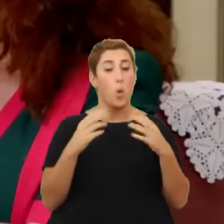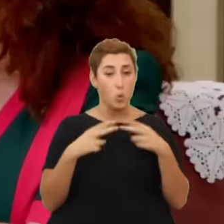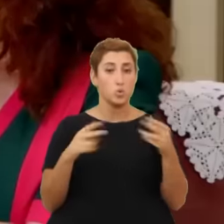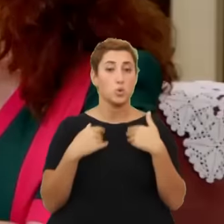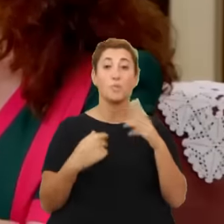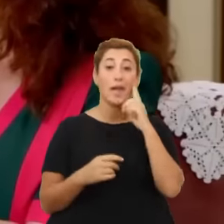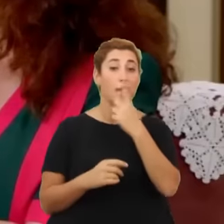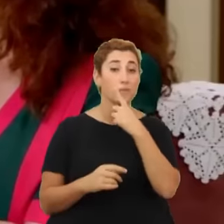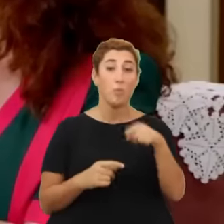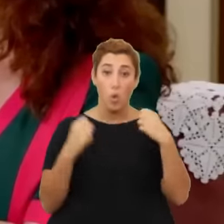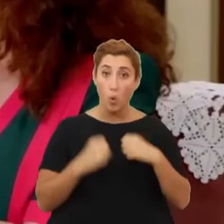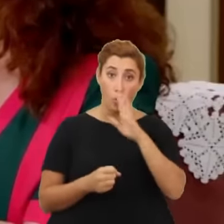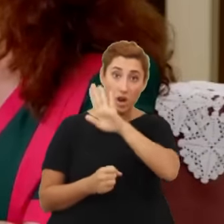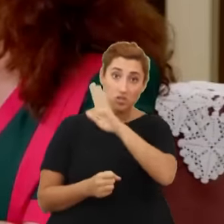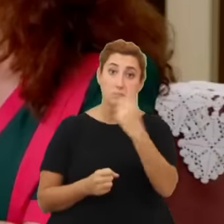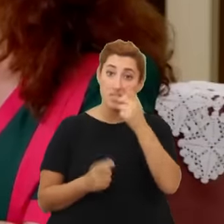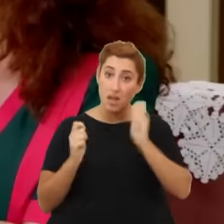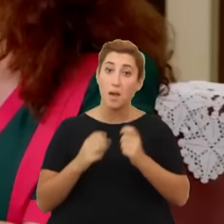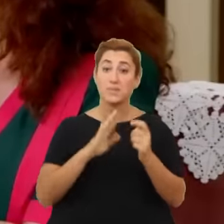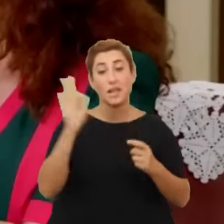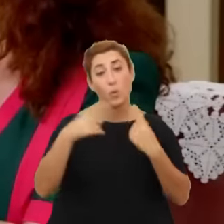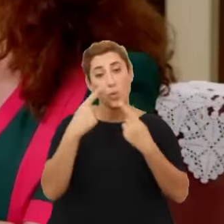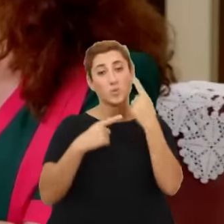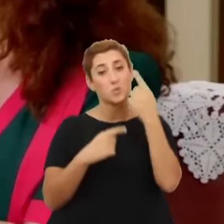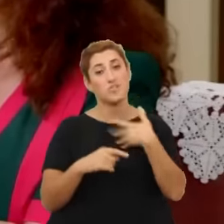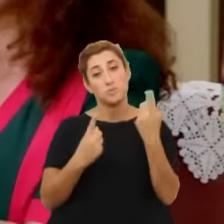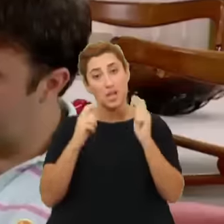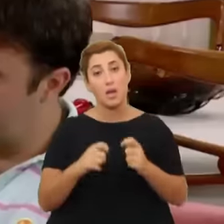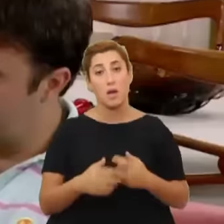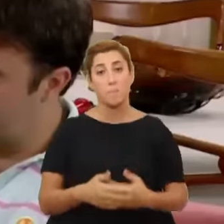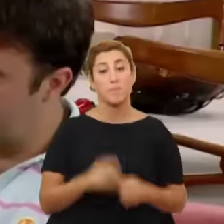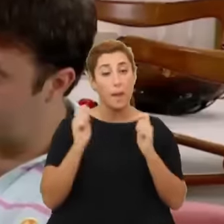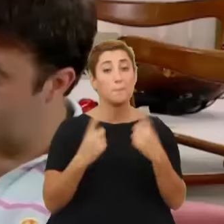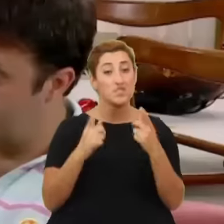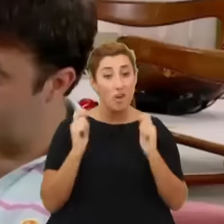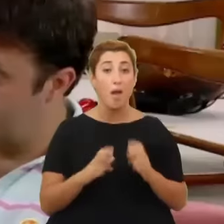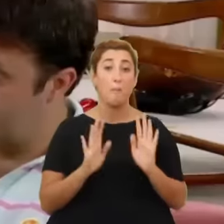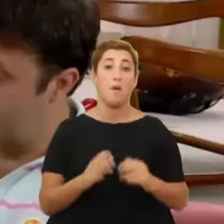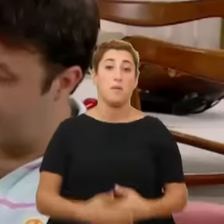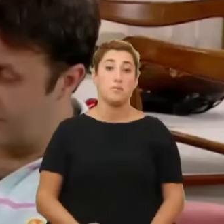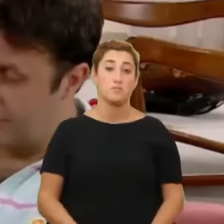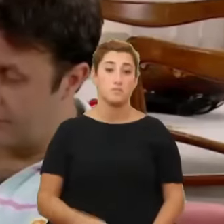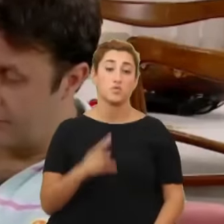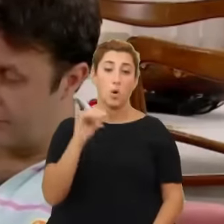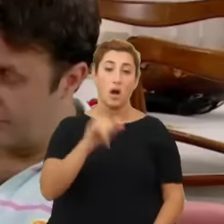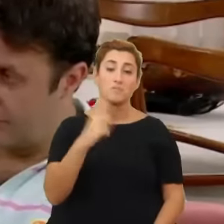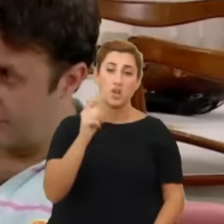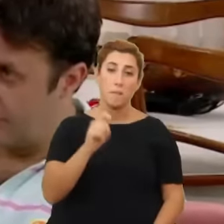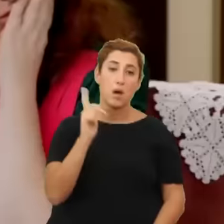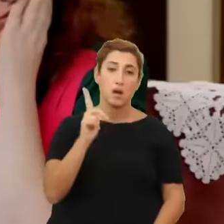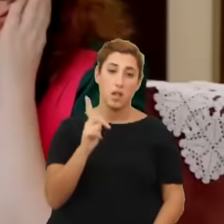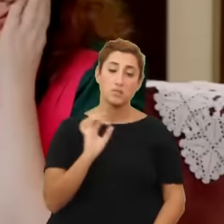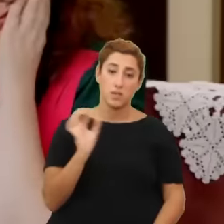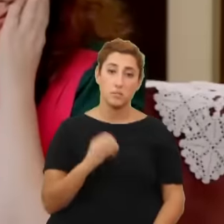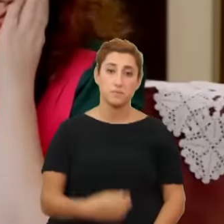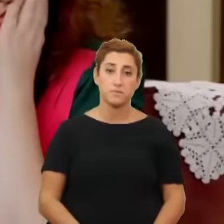ben? Enişte, öyle oturacak mı orada o? Bir şey yapsana ya, git konuş, gözünü seveyim, bir şey yap. Yap, bir şey yap ama. Evet, çok haklısın. Bir şey yapmak lazım